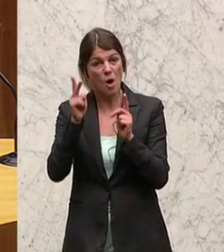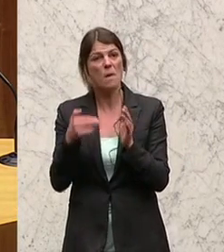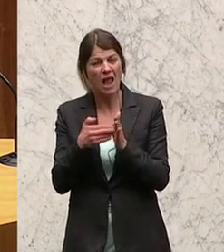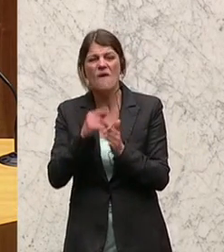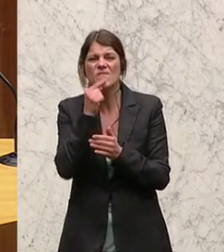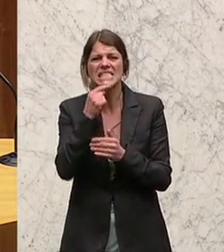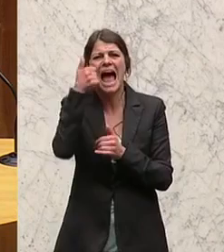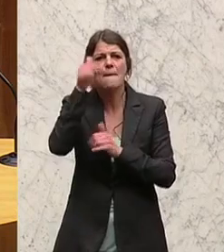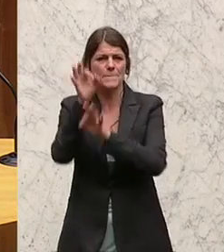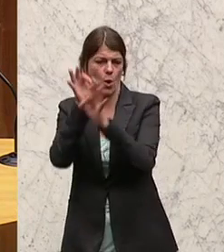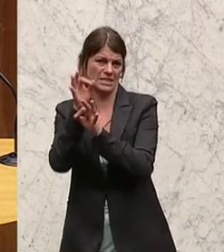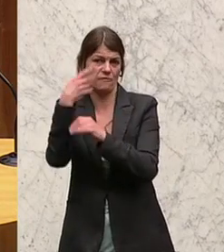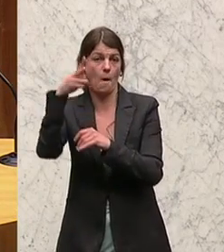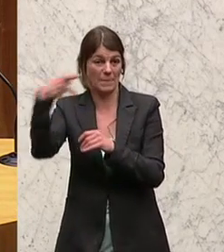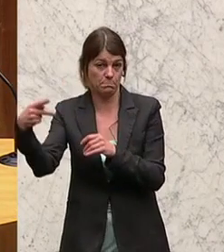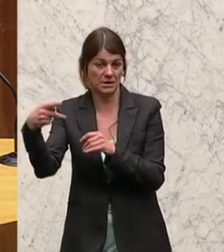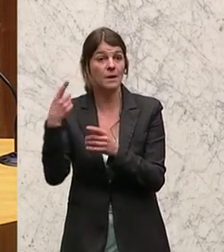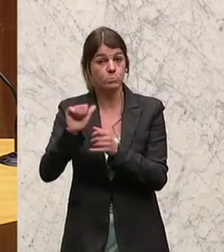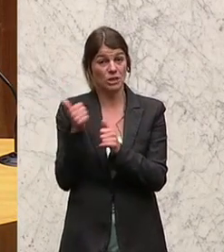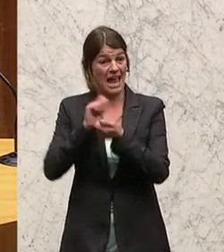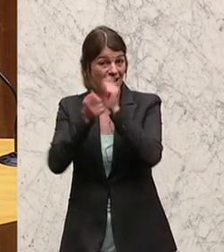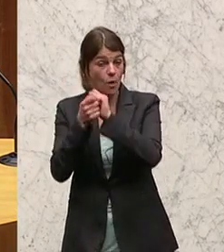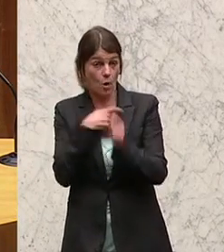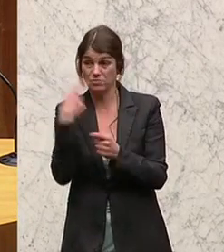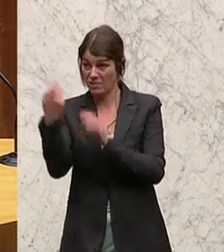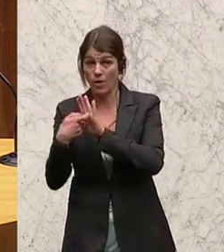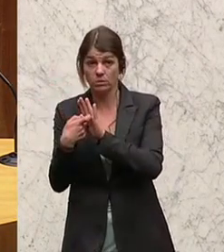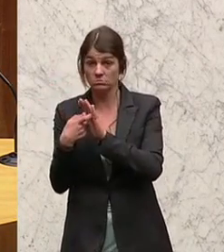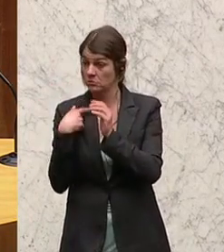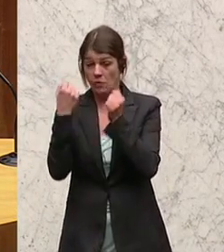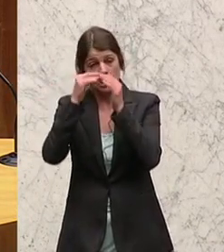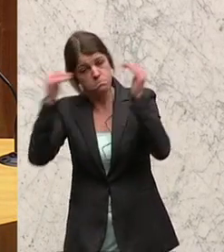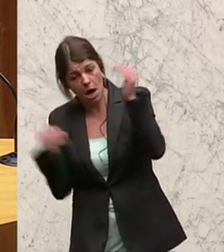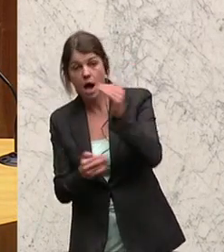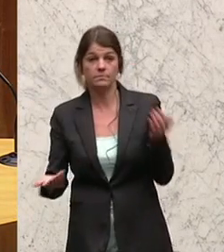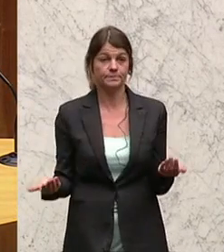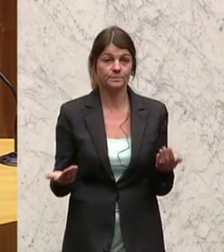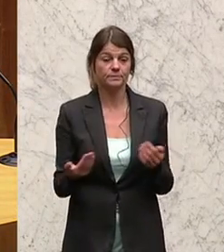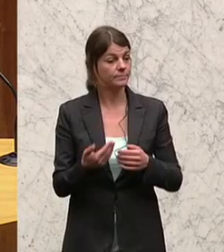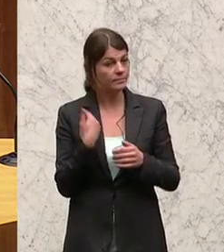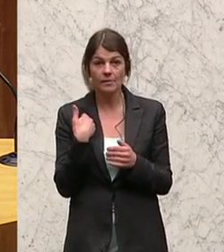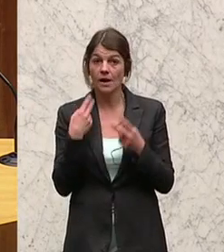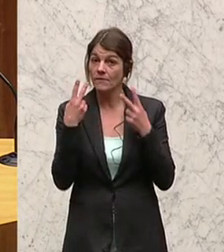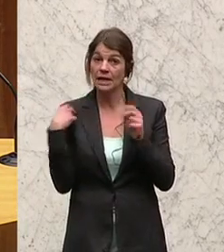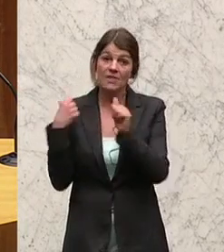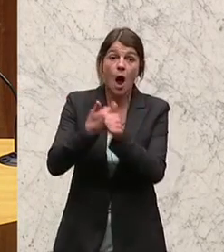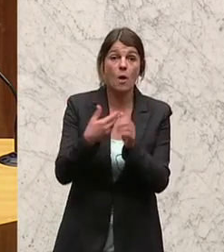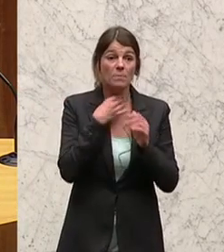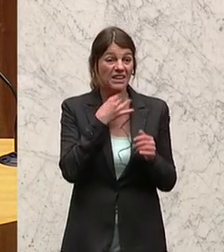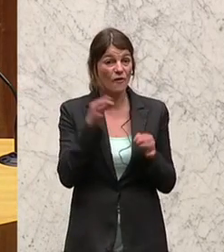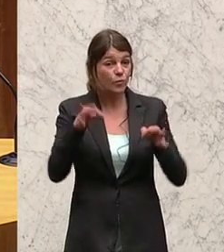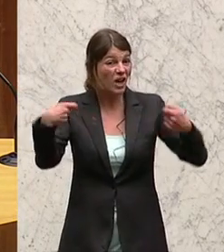Mindestmaß, das ja auch die Bundesheerreformkommission gefordert hat. Wir haben einen erheblichen Nachholbedarf bei